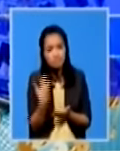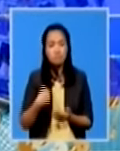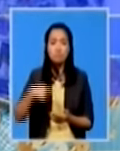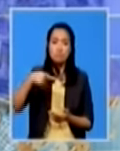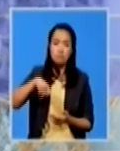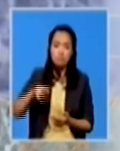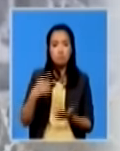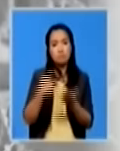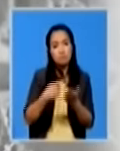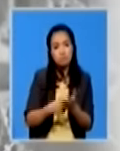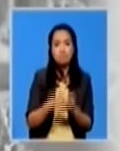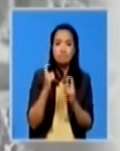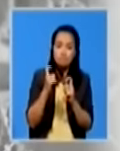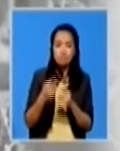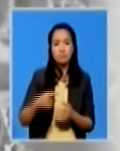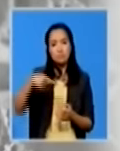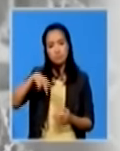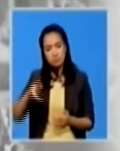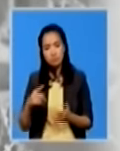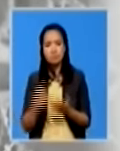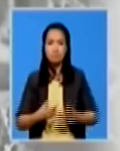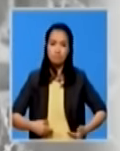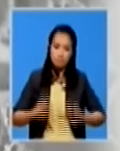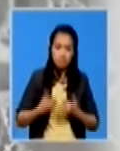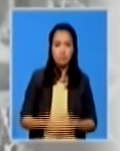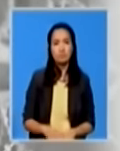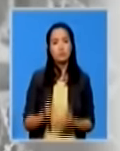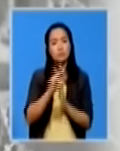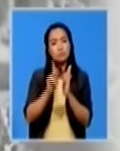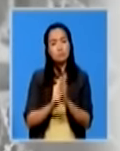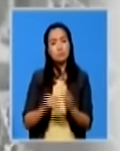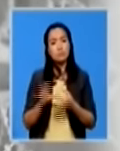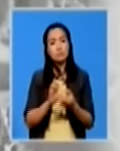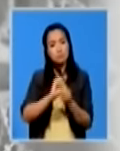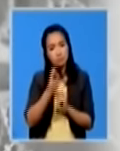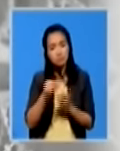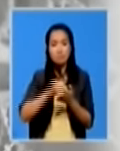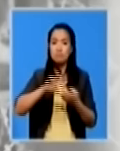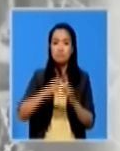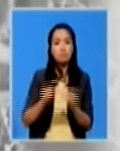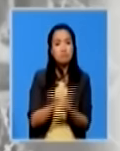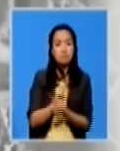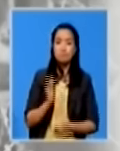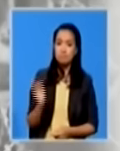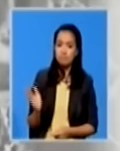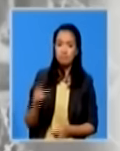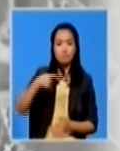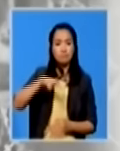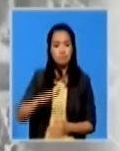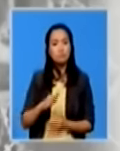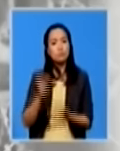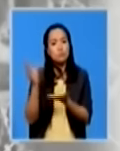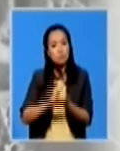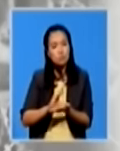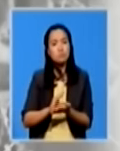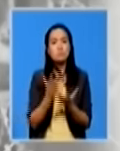ประกันชีวิตสำหรับกฎหมายเกี่ยวกับสวัสดิการมนุษยธรรมและแก้ปัญหาสังคมก็เลยแก่พรบกองทุนพัฒนาสื่อปลอดภัย